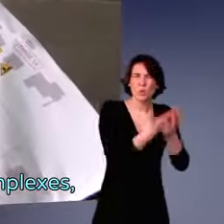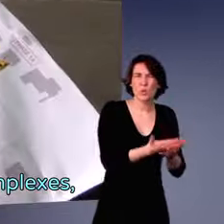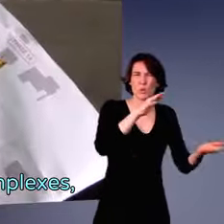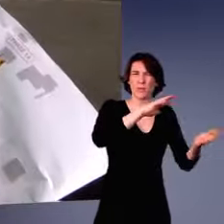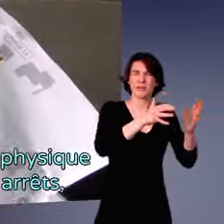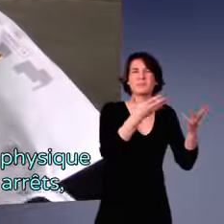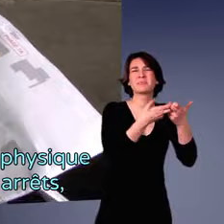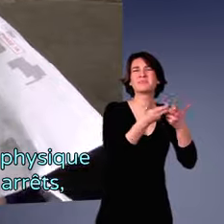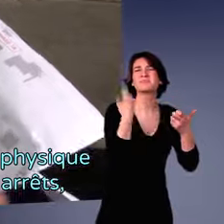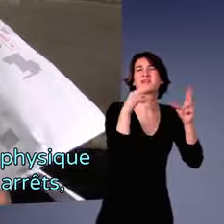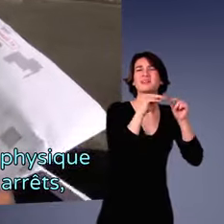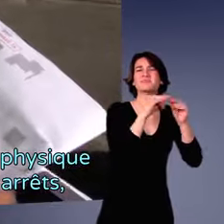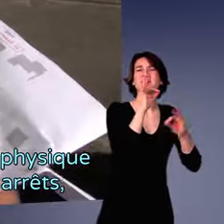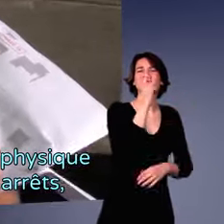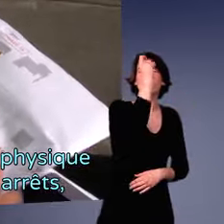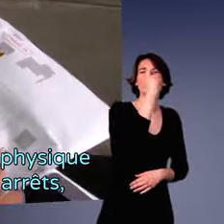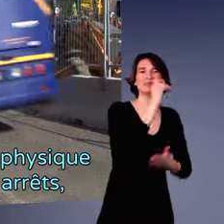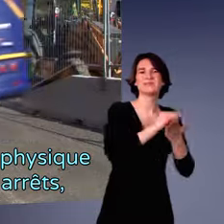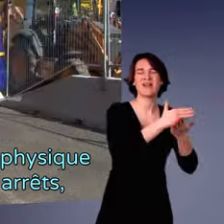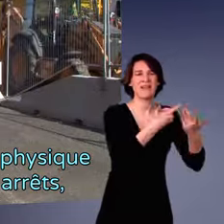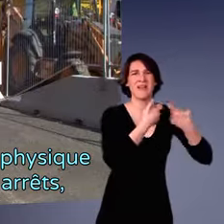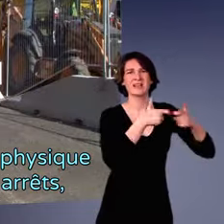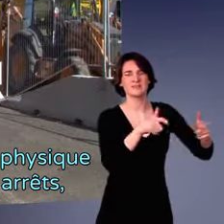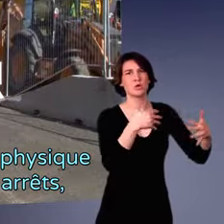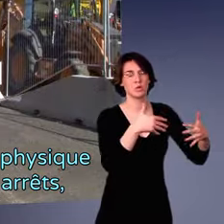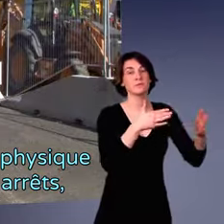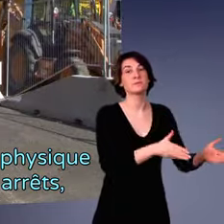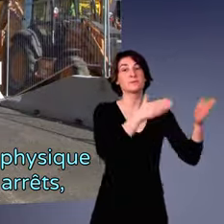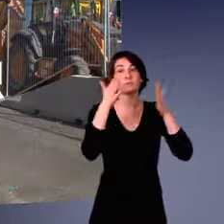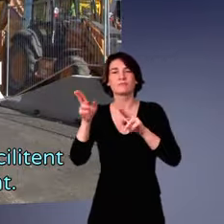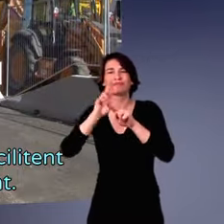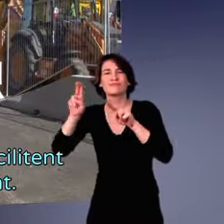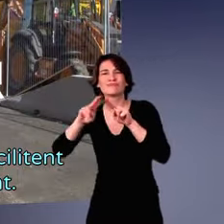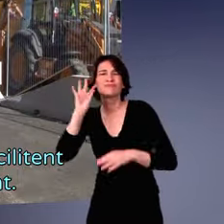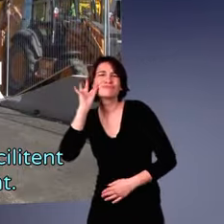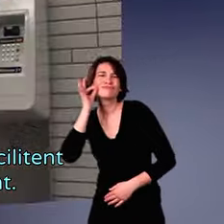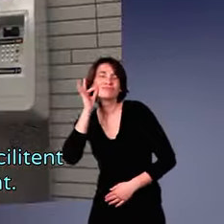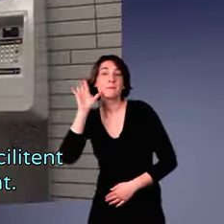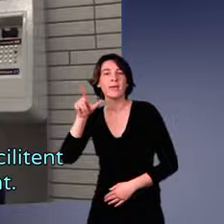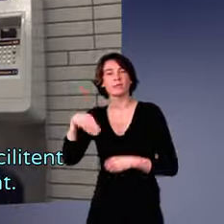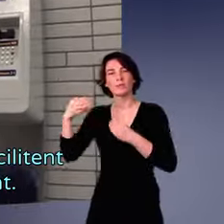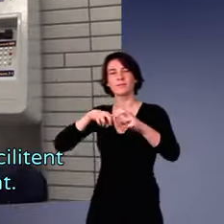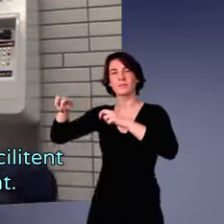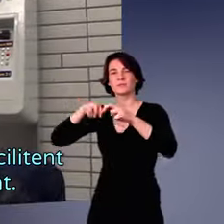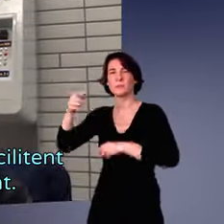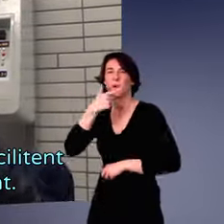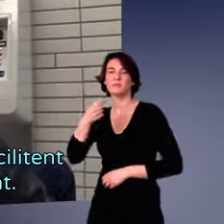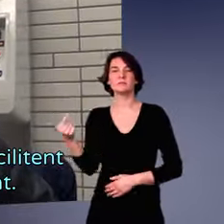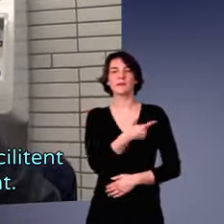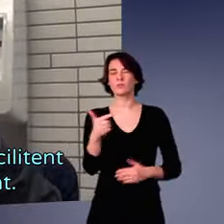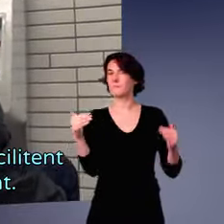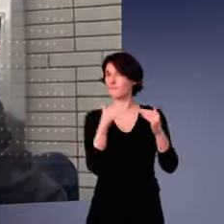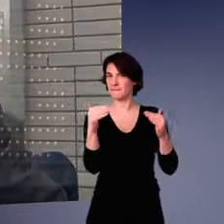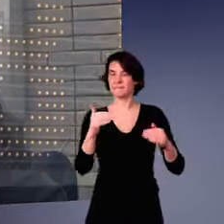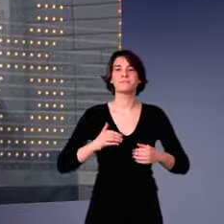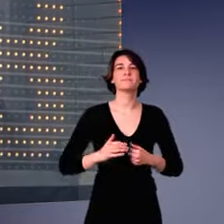et complexes comme la mise en accessibilité physique des lignes de bus et de leurs arrêts qu'au petites actions qui facilitent à chacun le